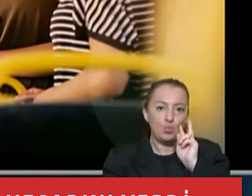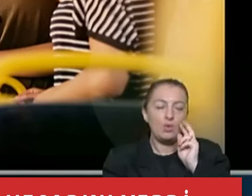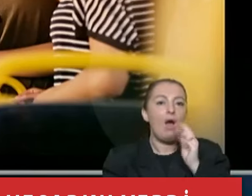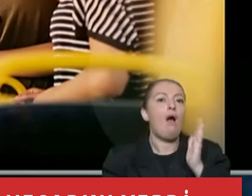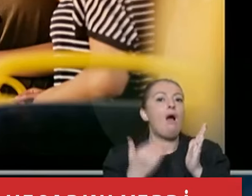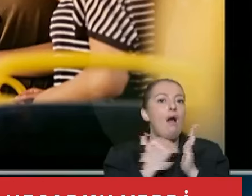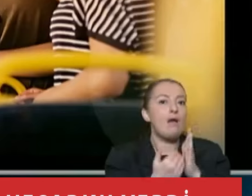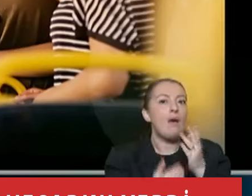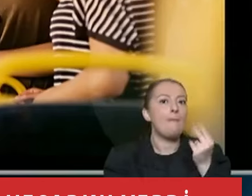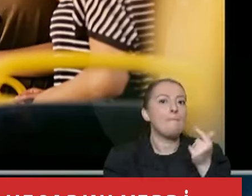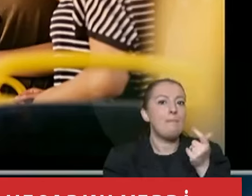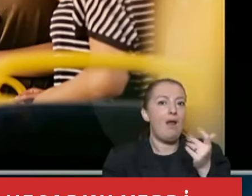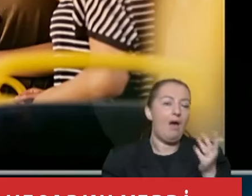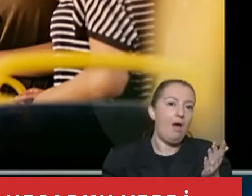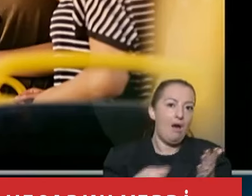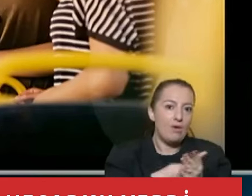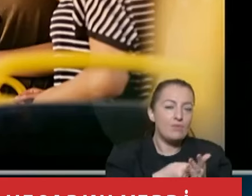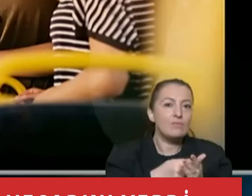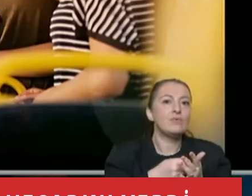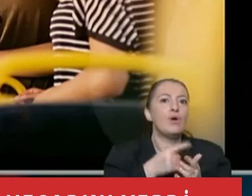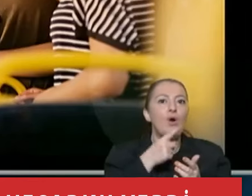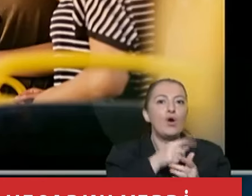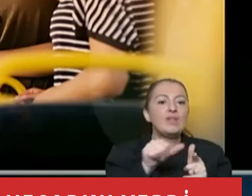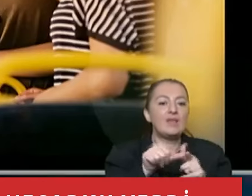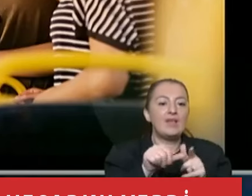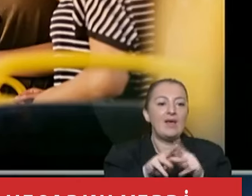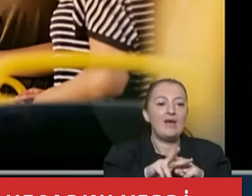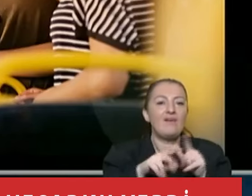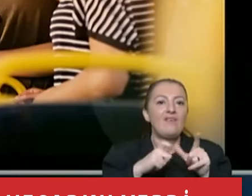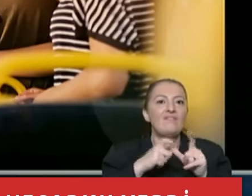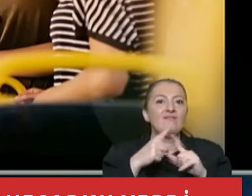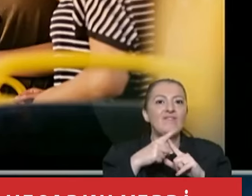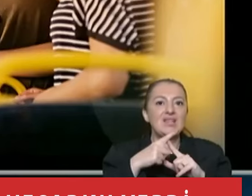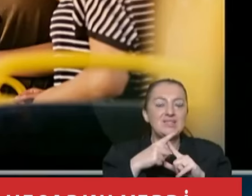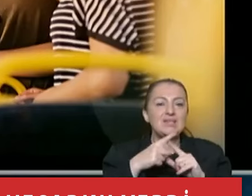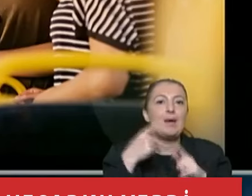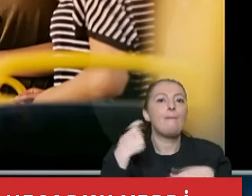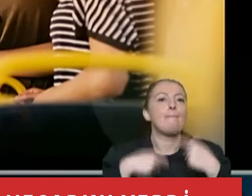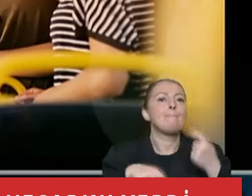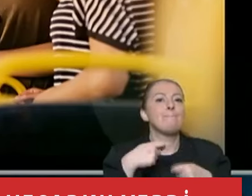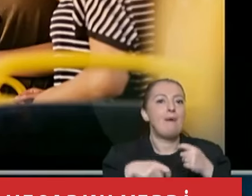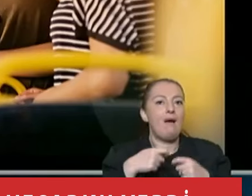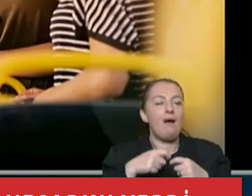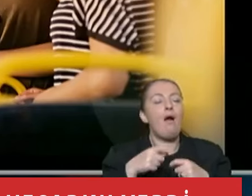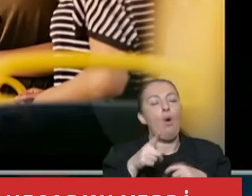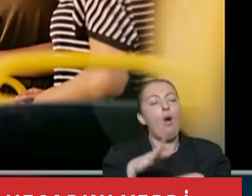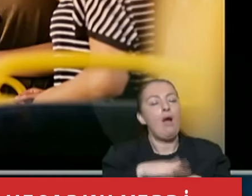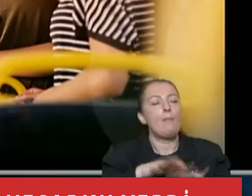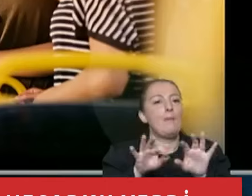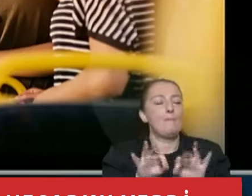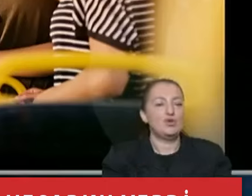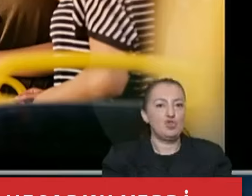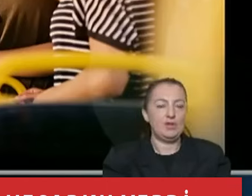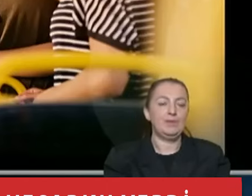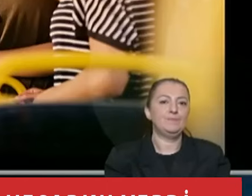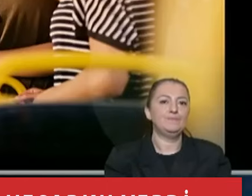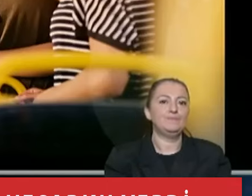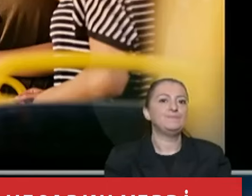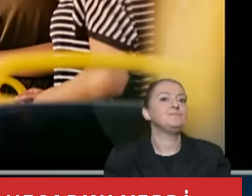kartlara para yükleme işlemlerinin Fest bankacılık işlemleriyle yapılabilmesini başlatmış durumdayız